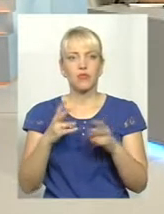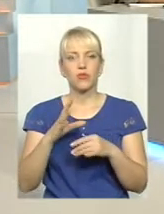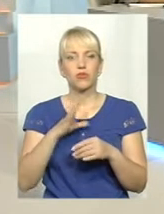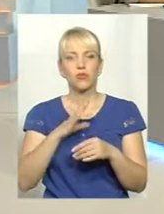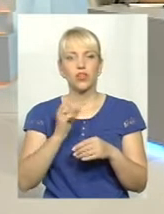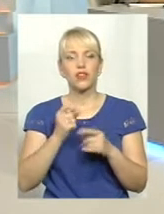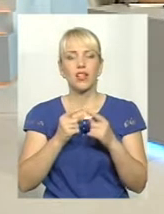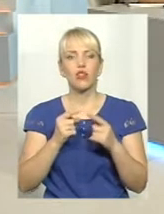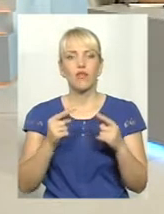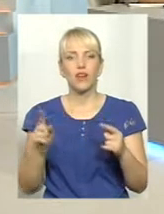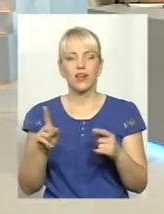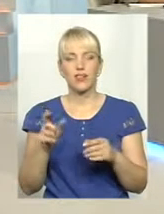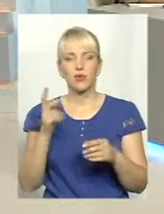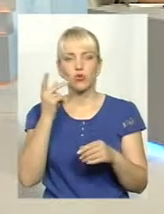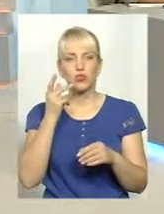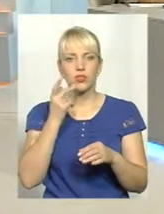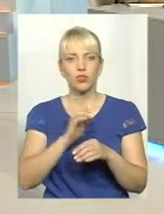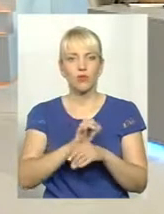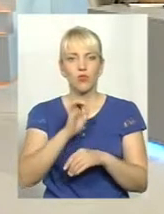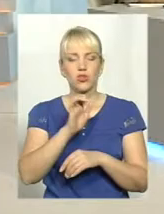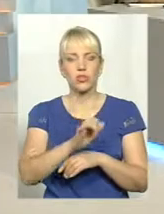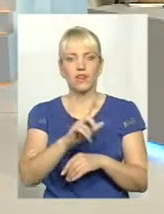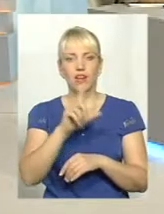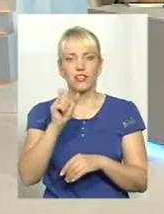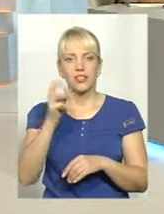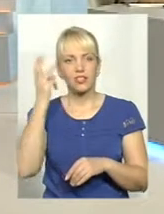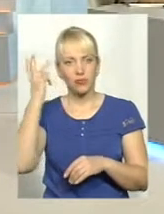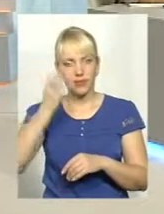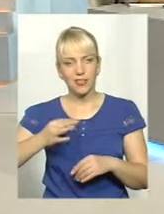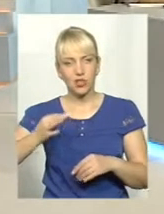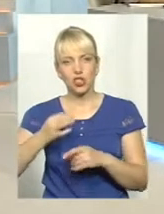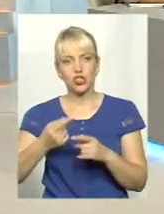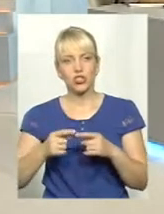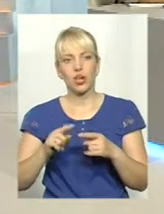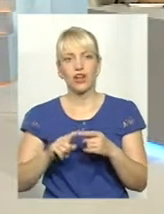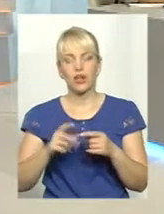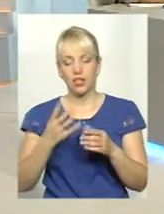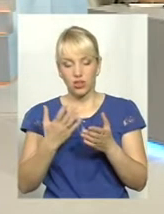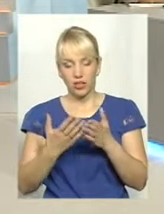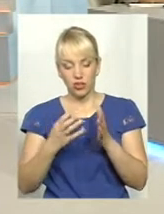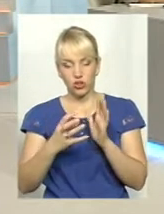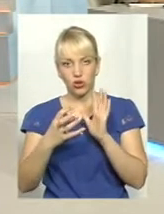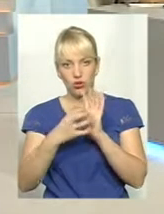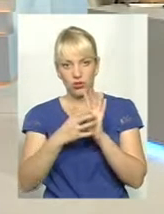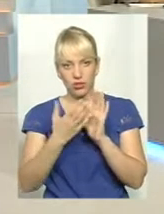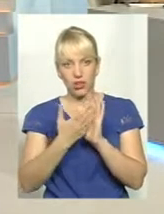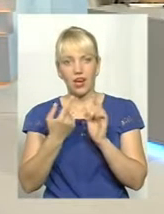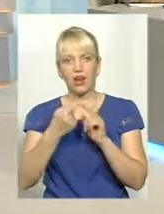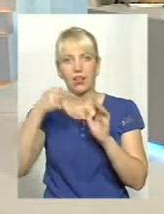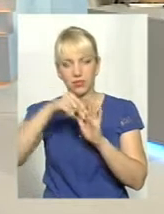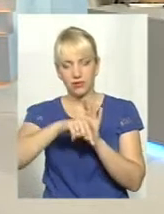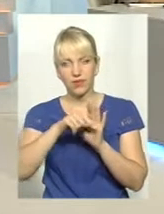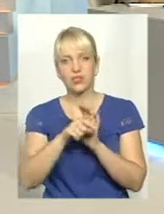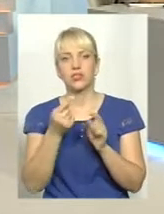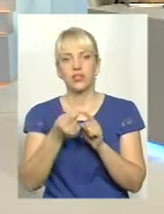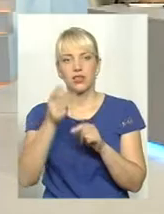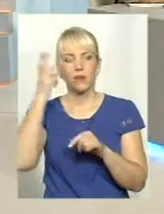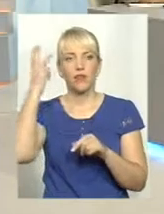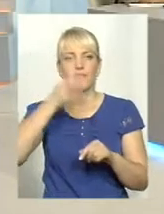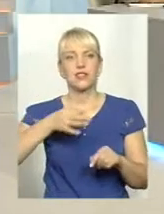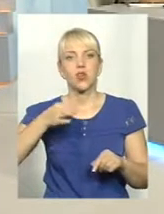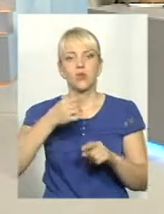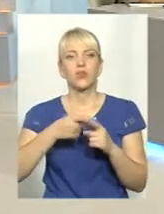чи сир з брендом, чи з новим якимось логотипом, і задасться питанням, чому це, і одразу на інших товарах побачить цей бренд. Тобто